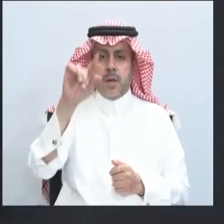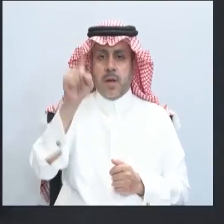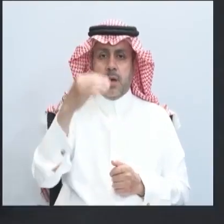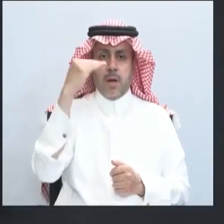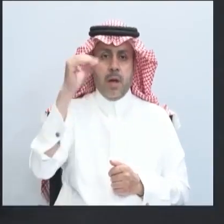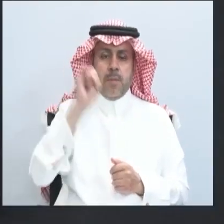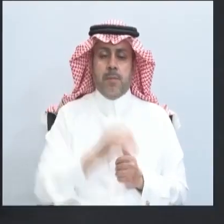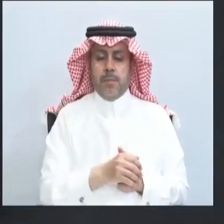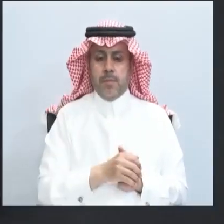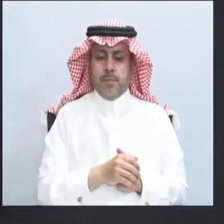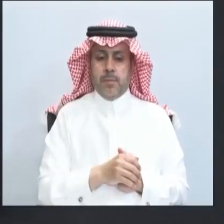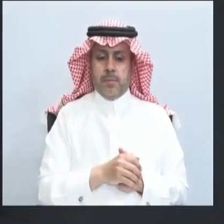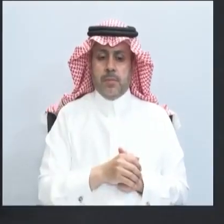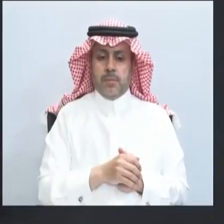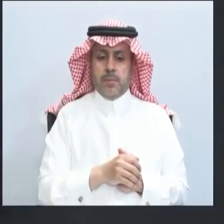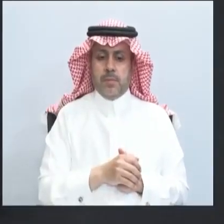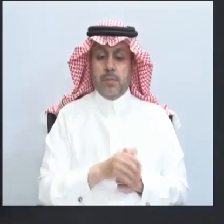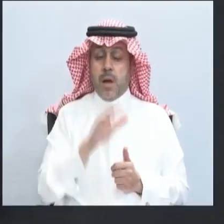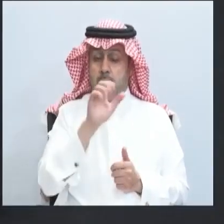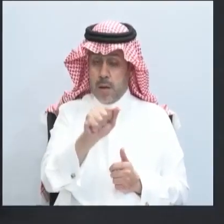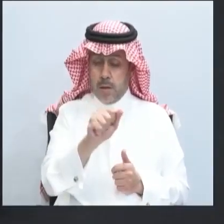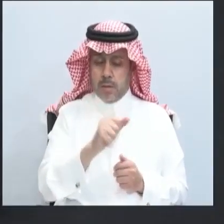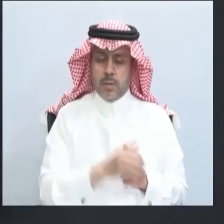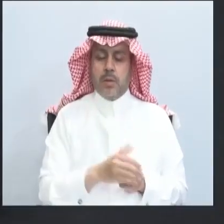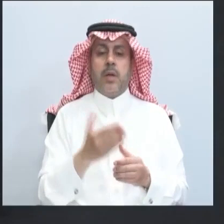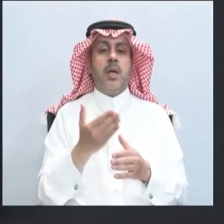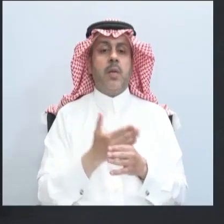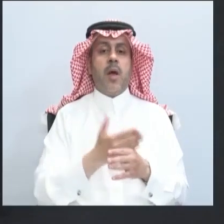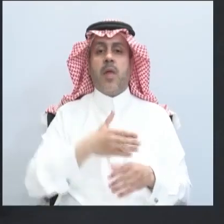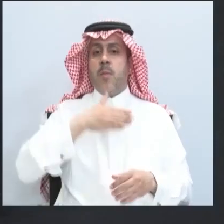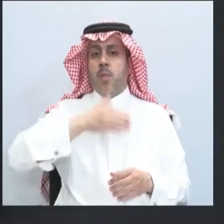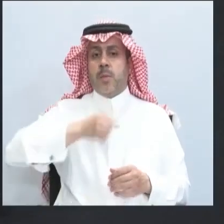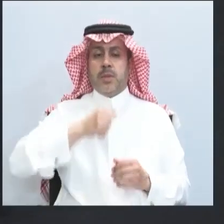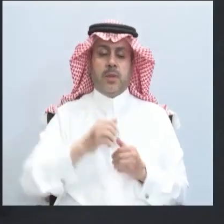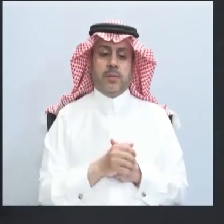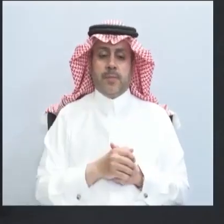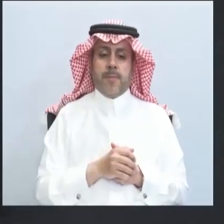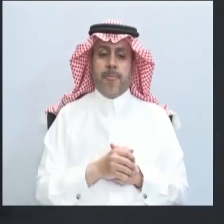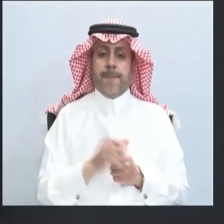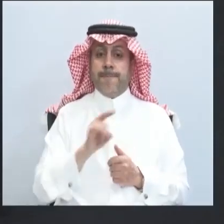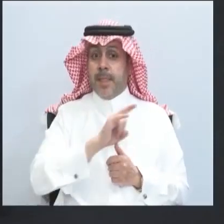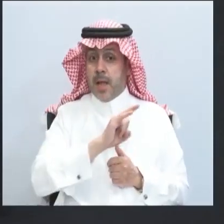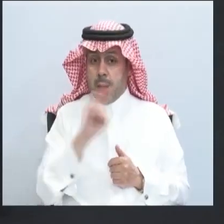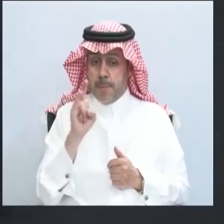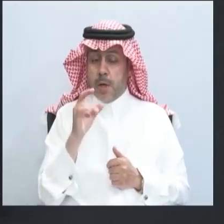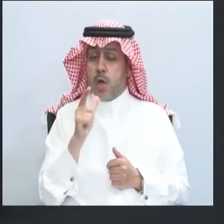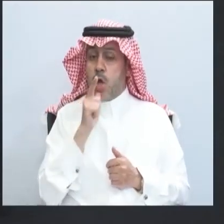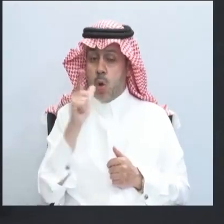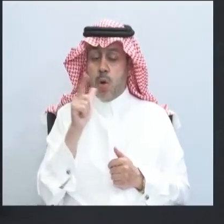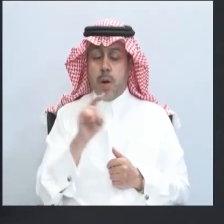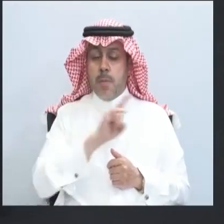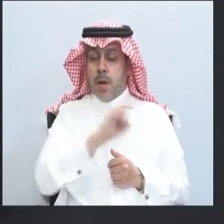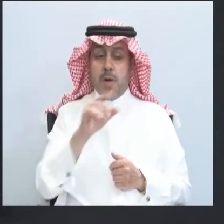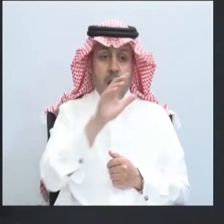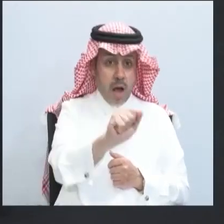بعدها حق لماذا النبي عليه الصلاه والسلام لم يقل من لم يعرف